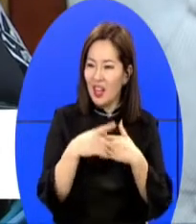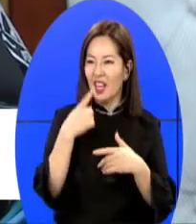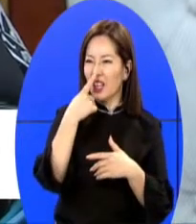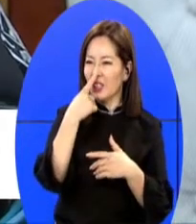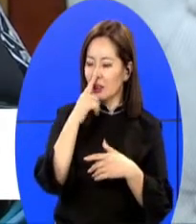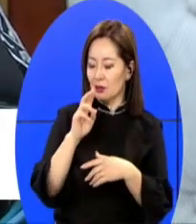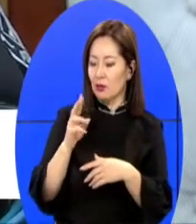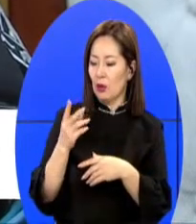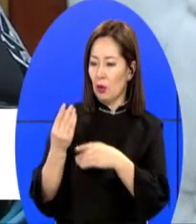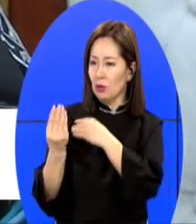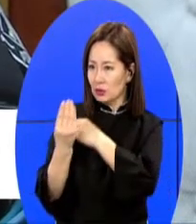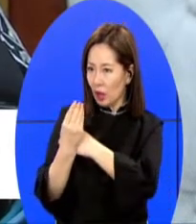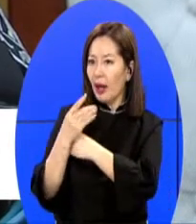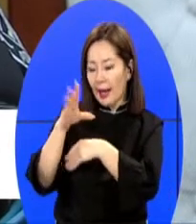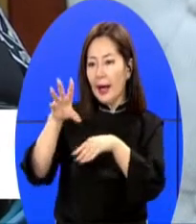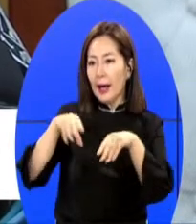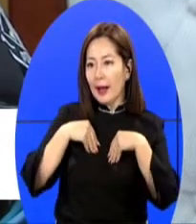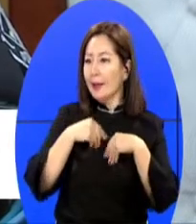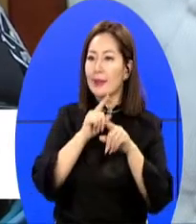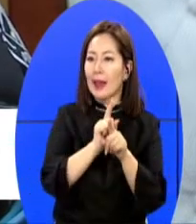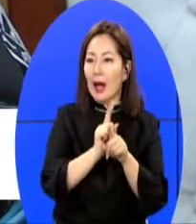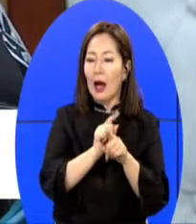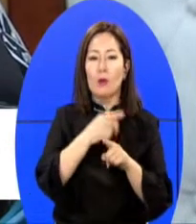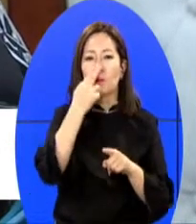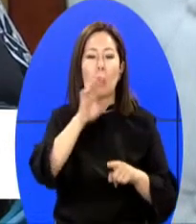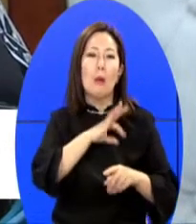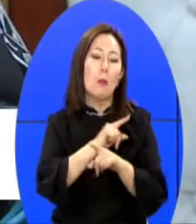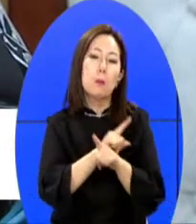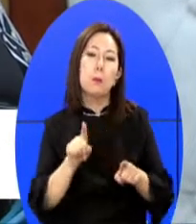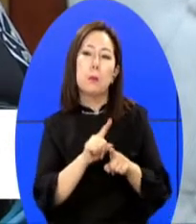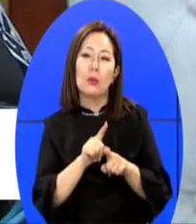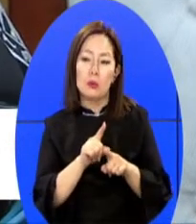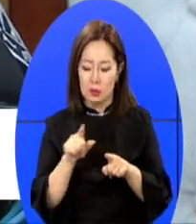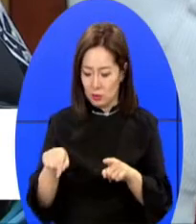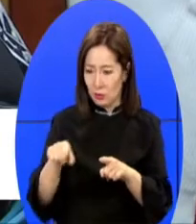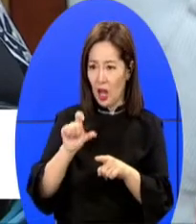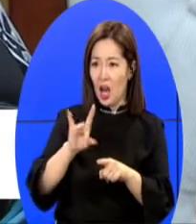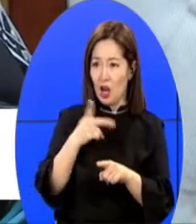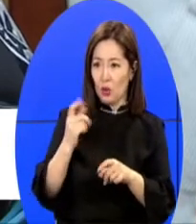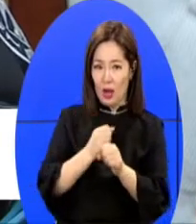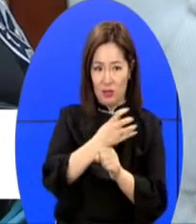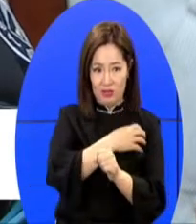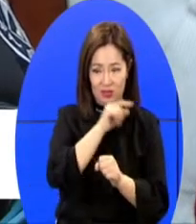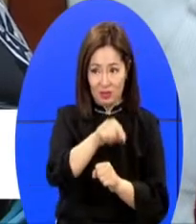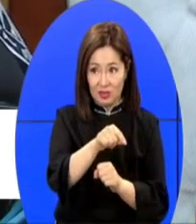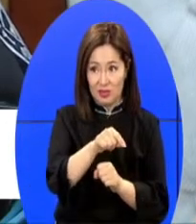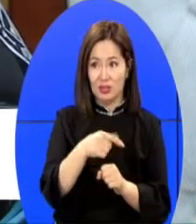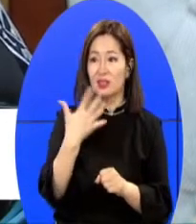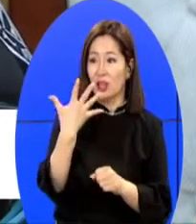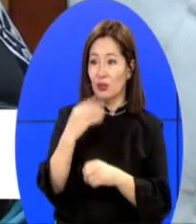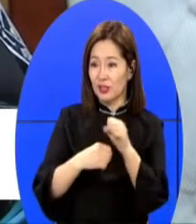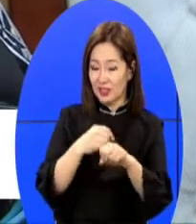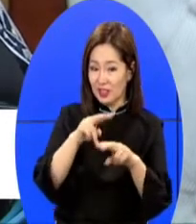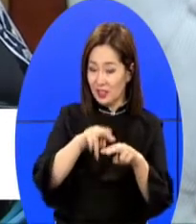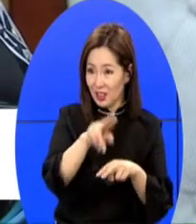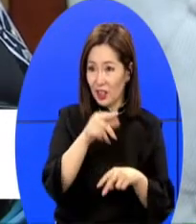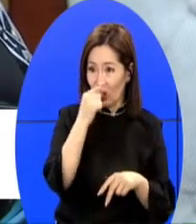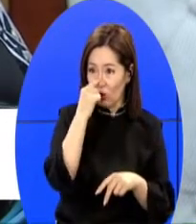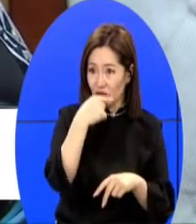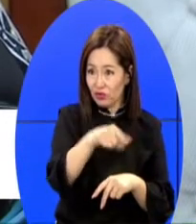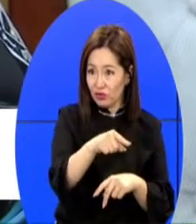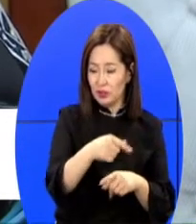шаардлага биелүүлээгүй санаатай санаагүй үйлдэл төр бол эрүүгийн хариуцлага хүлээлгдэг. 5 жил хүртэл саксттэй юм билээ. За урд гүршүүд бол